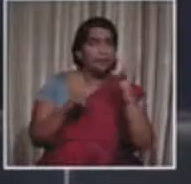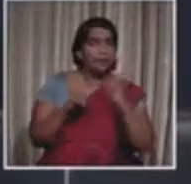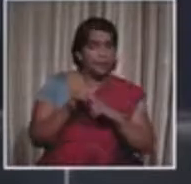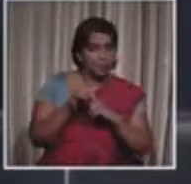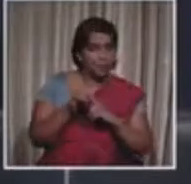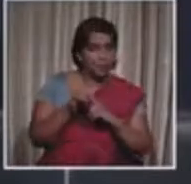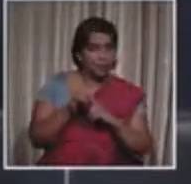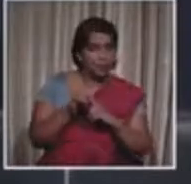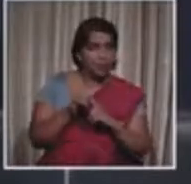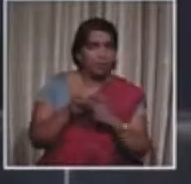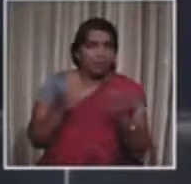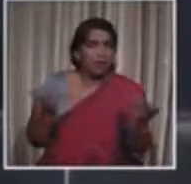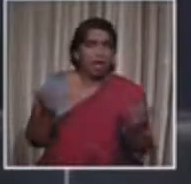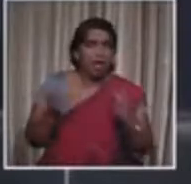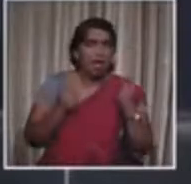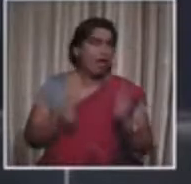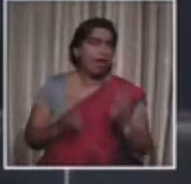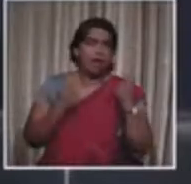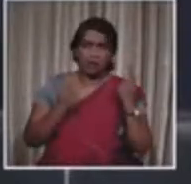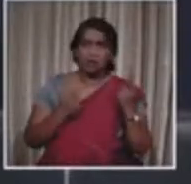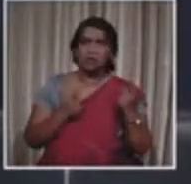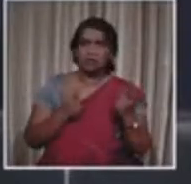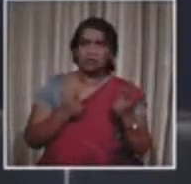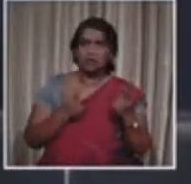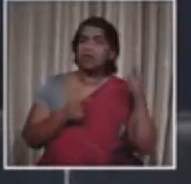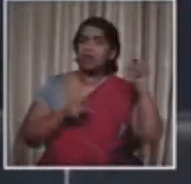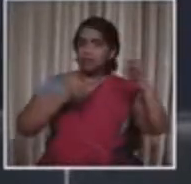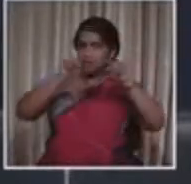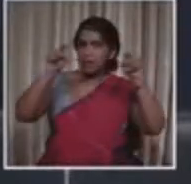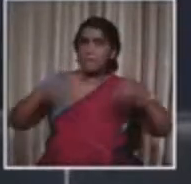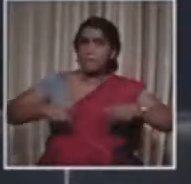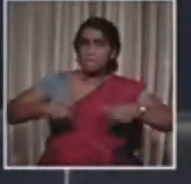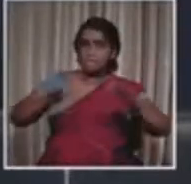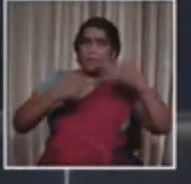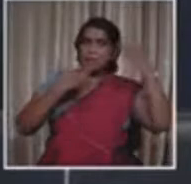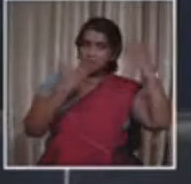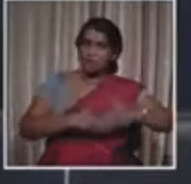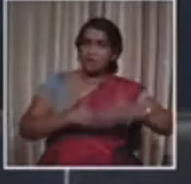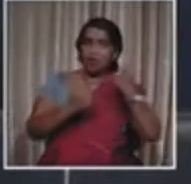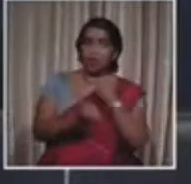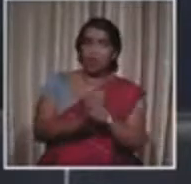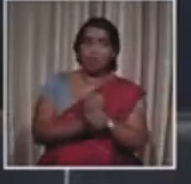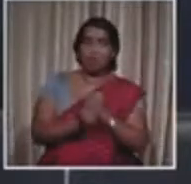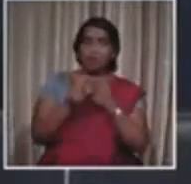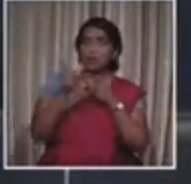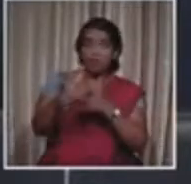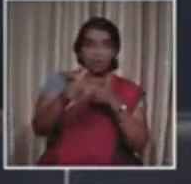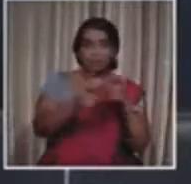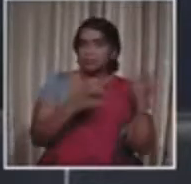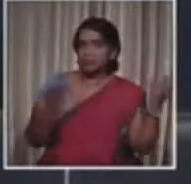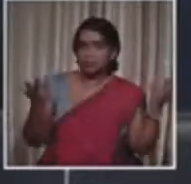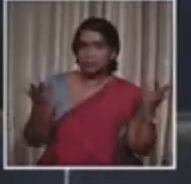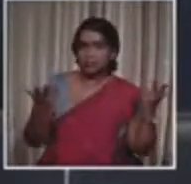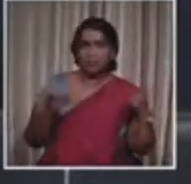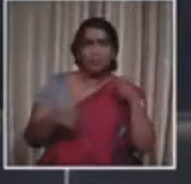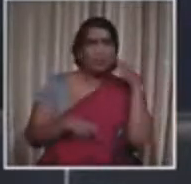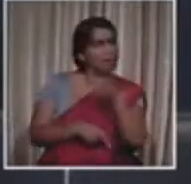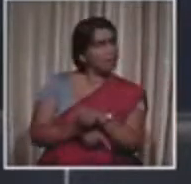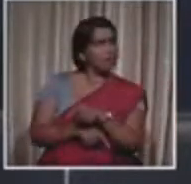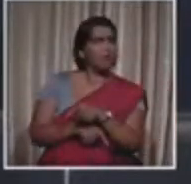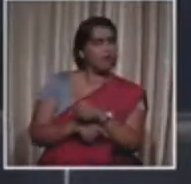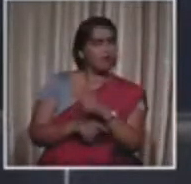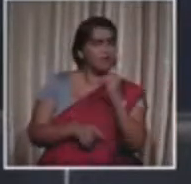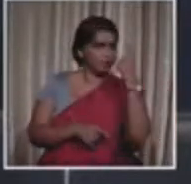තමයි මොකද්ද හදිසිය? අනික හැමතැනම පාරවල් ඇහුවා. පොලිසිය ගිහින් වෙඩි තිබ්බේ නැහැ. මොකද්ද තියෙන්නේ මේ?